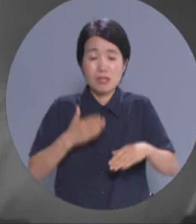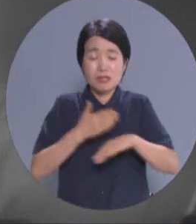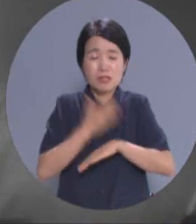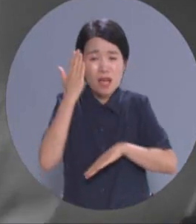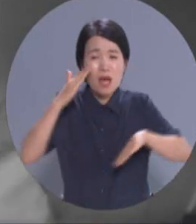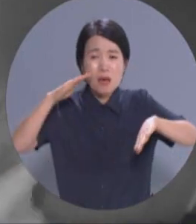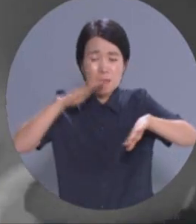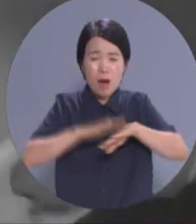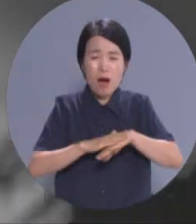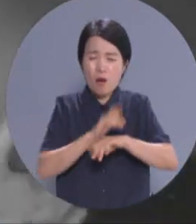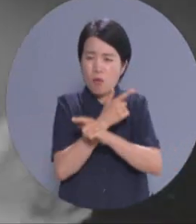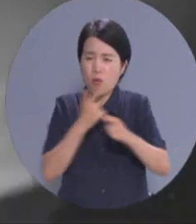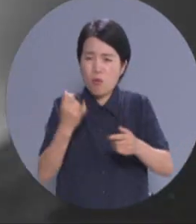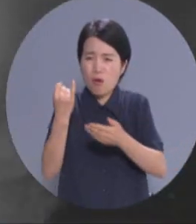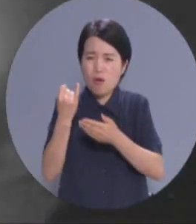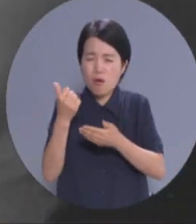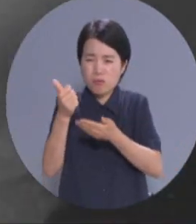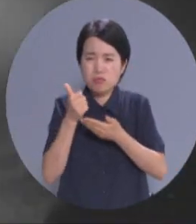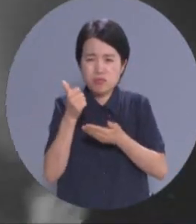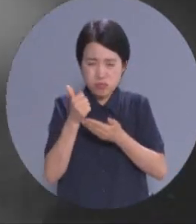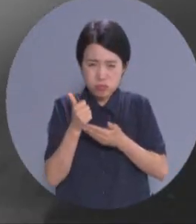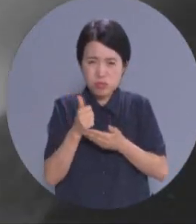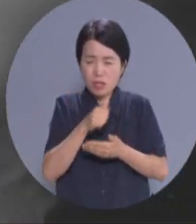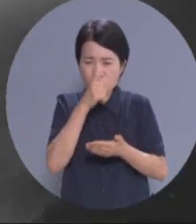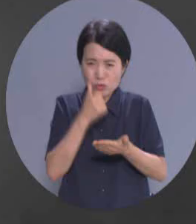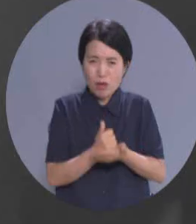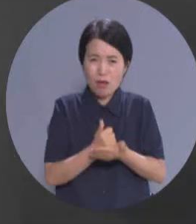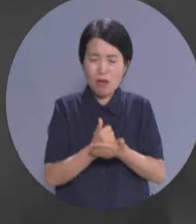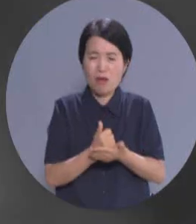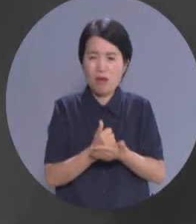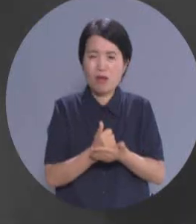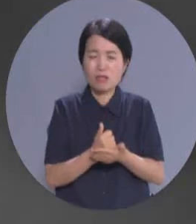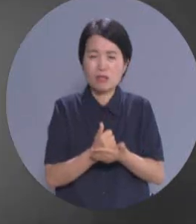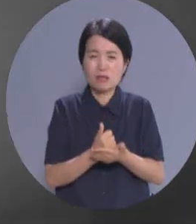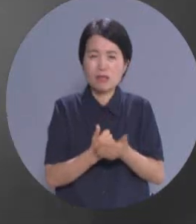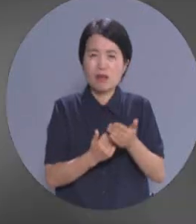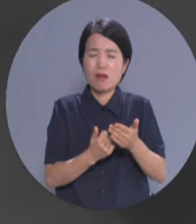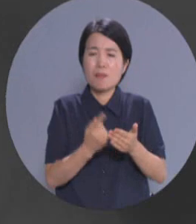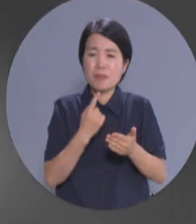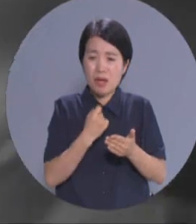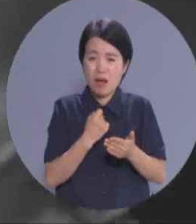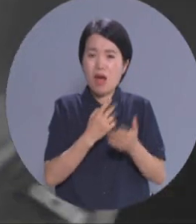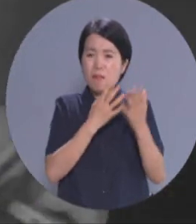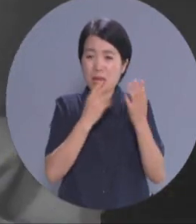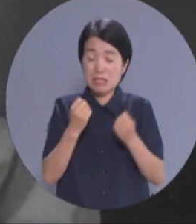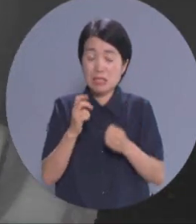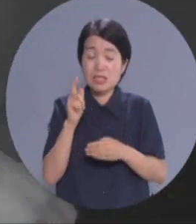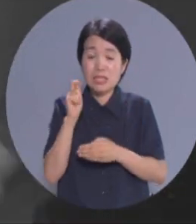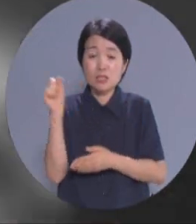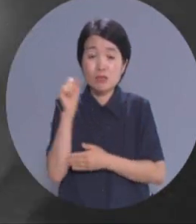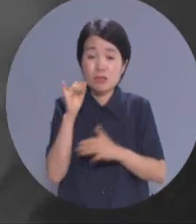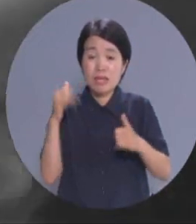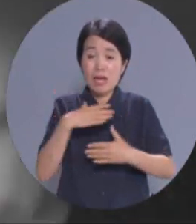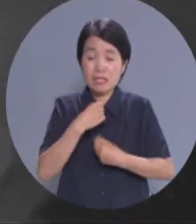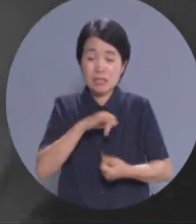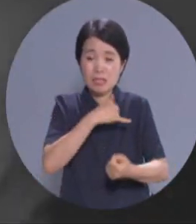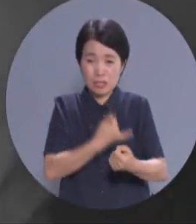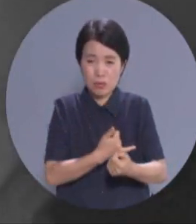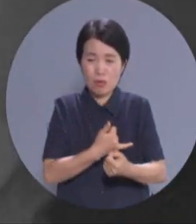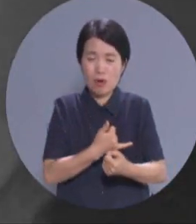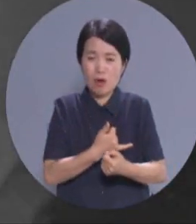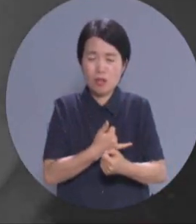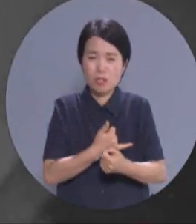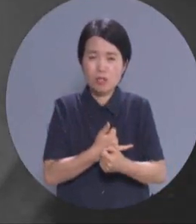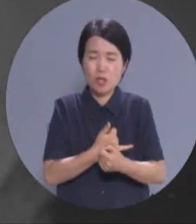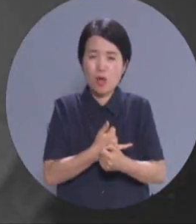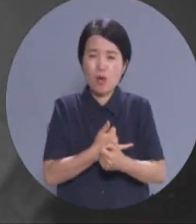시간 불특정 다수를 태우는 탓에 범죄 위험에 노출되고 있는 택시기사들. 이들의 안전과 인권을